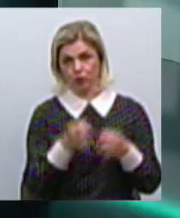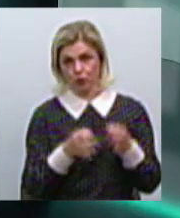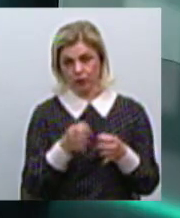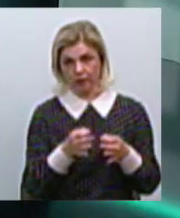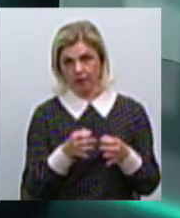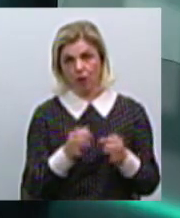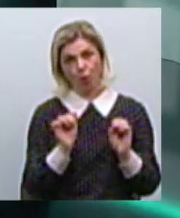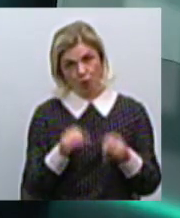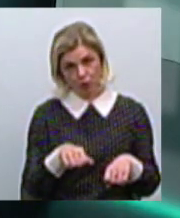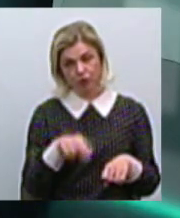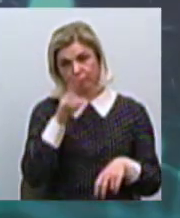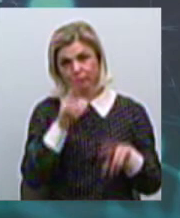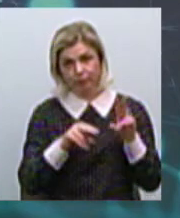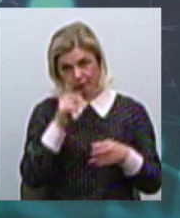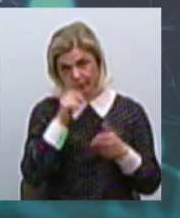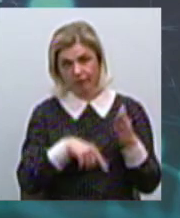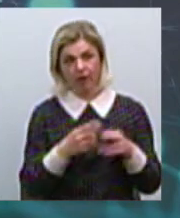можна сподіватись на це?